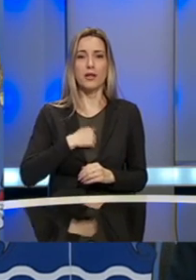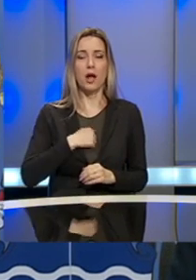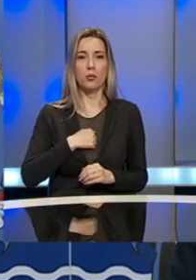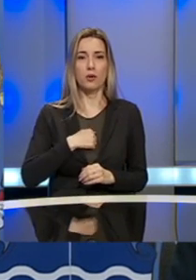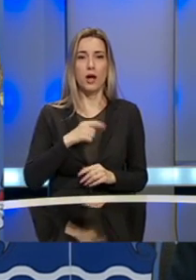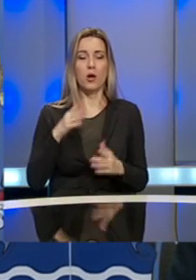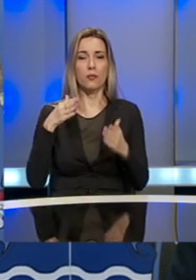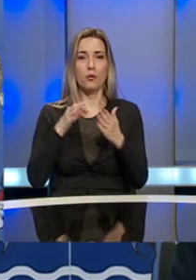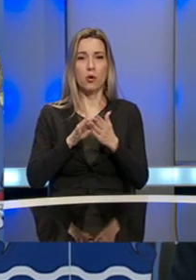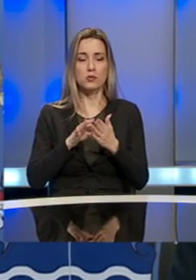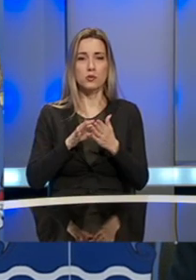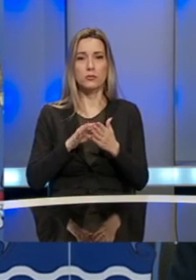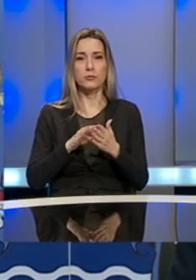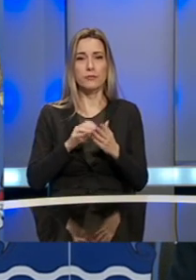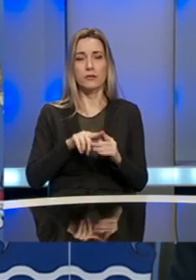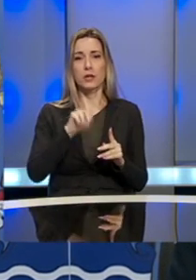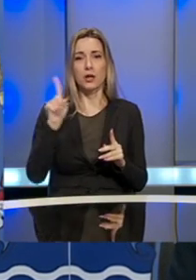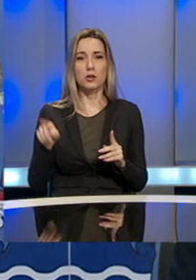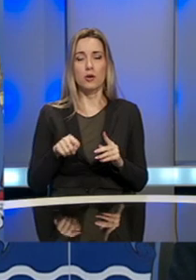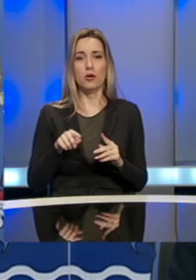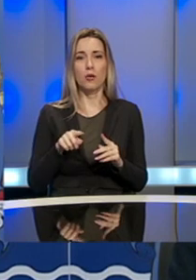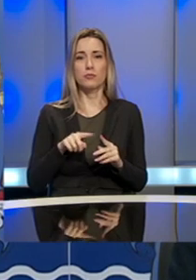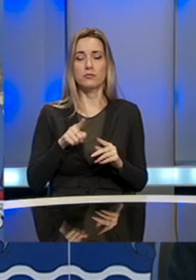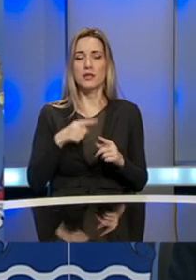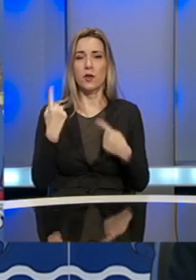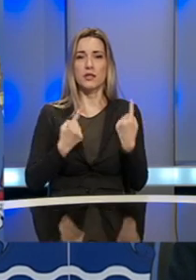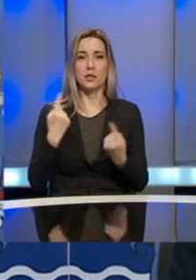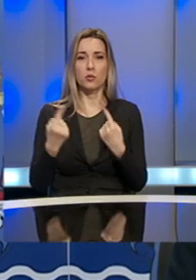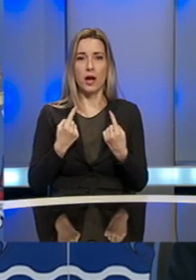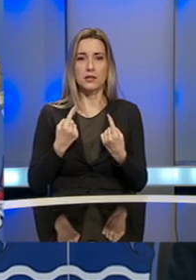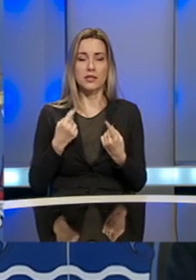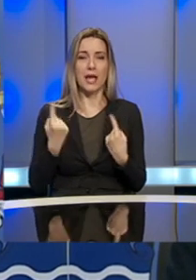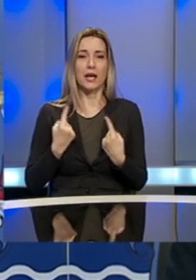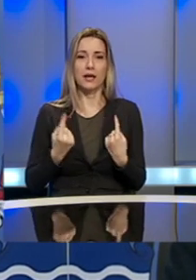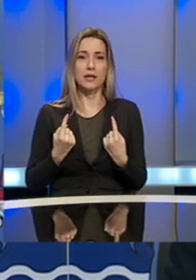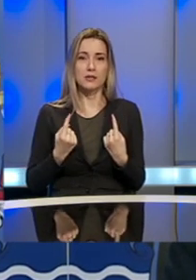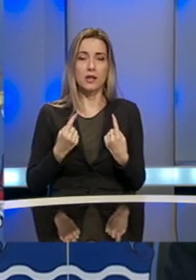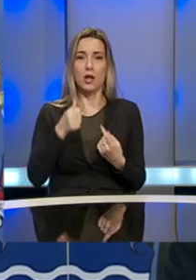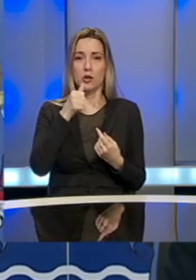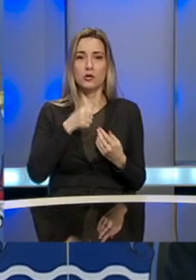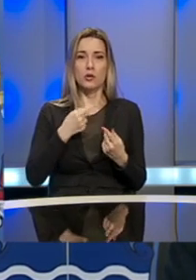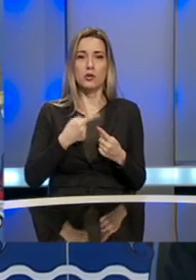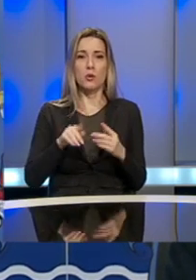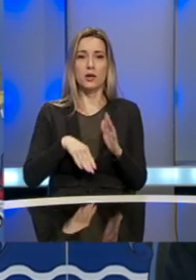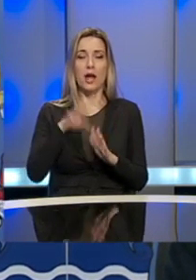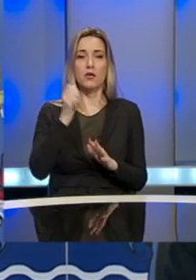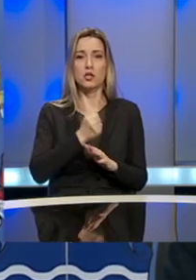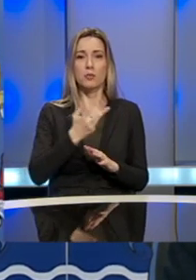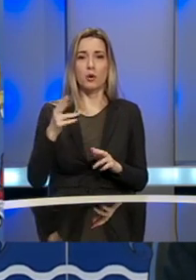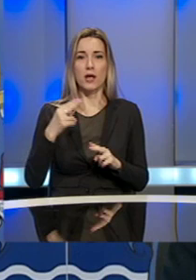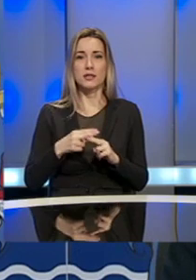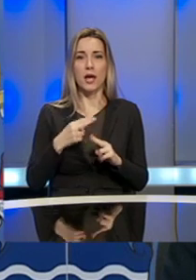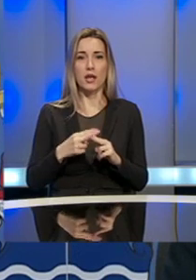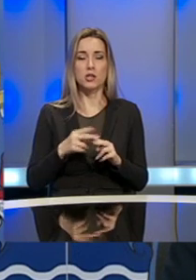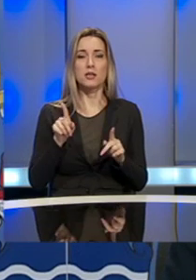je u fokusu tokom cijele ove situacije krizne, da tako kažem, što zbog najvećeg broja zaraženih osoba,